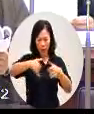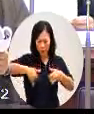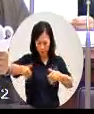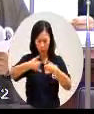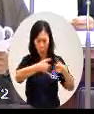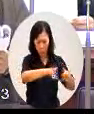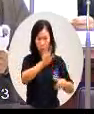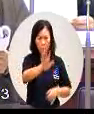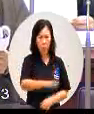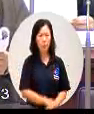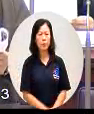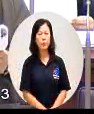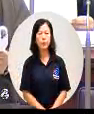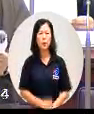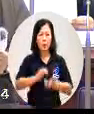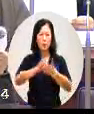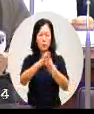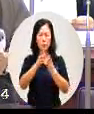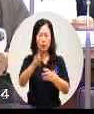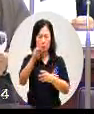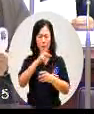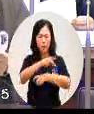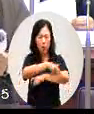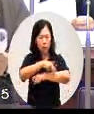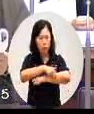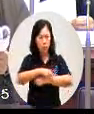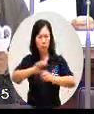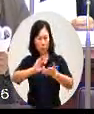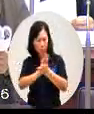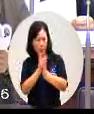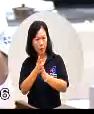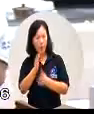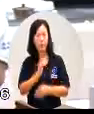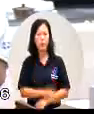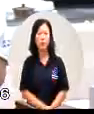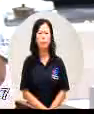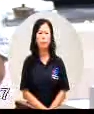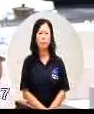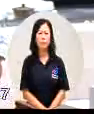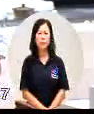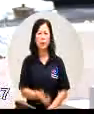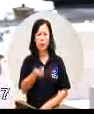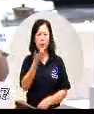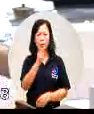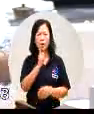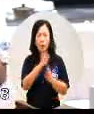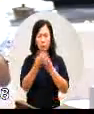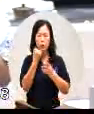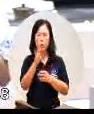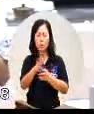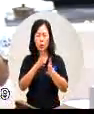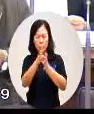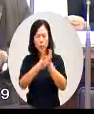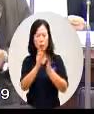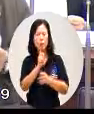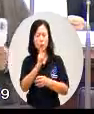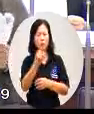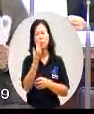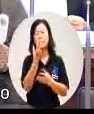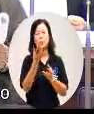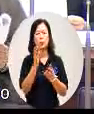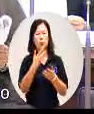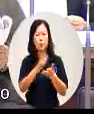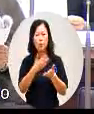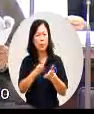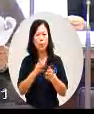好，这是必须透过都市计划。 市长，我这里的那个不用跨过， 但是你这里 跨过铁路的啦。 冇紧，啊，你这条我会